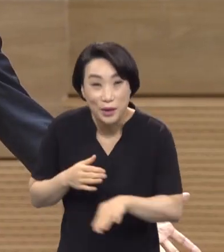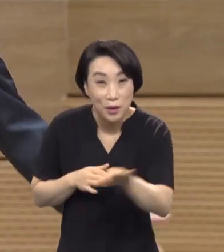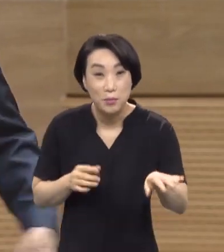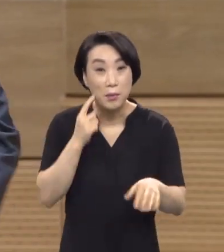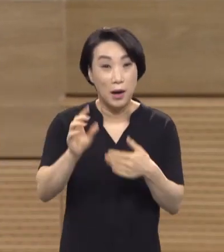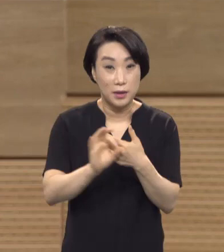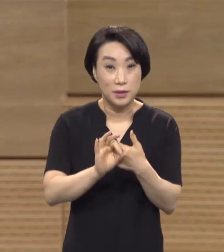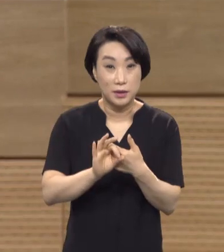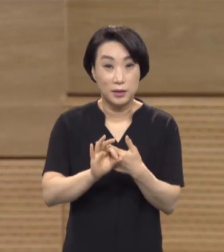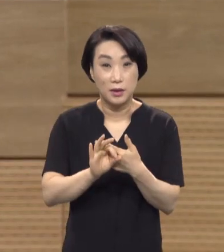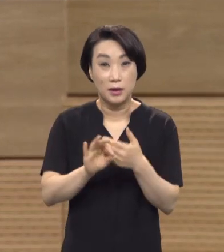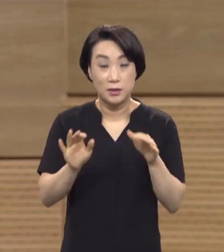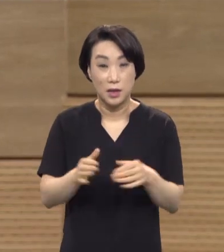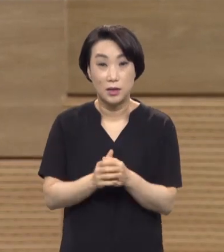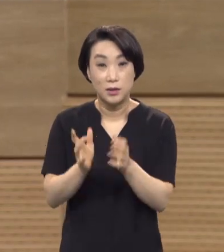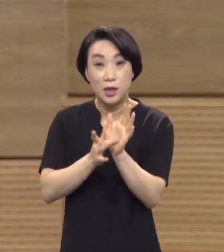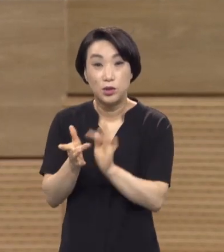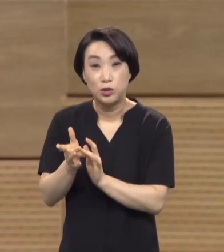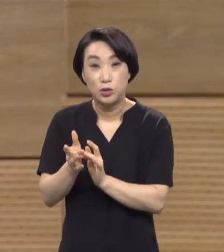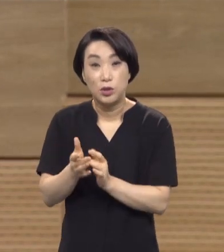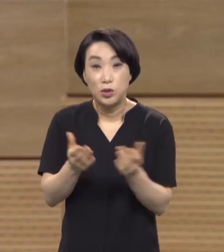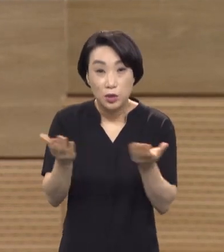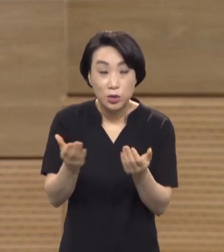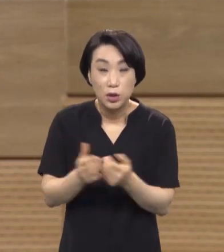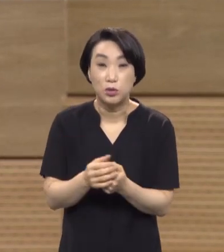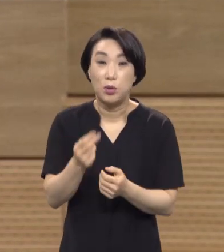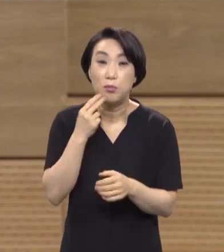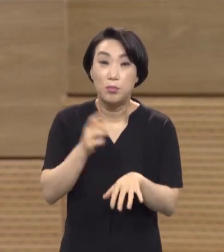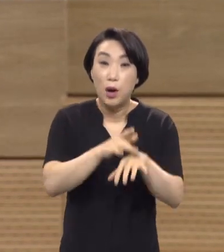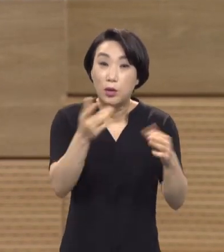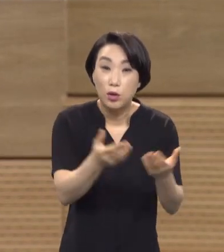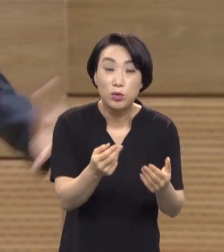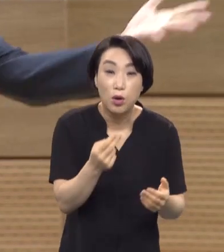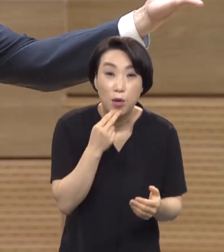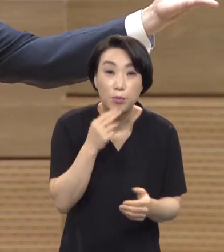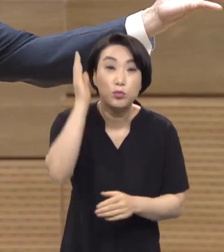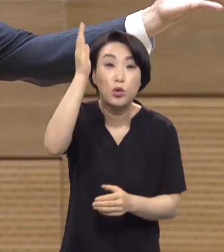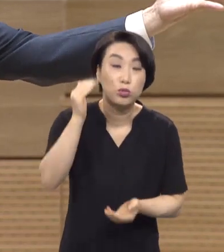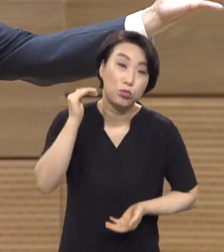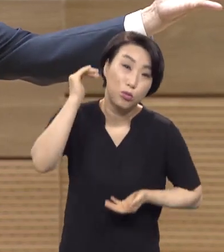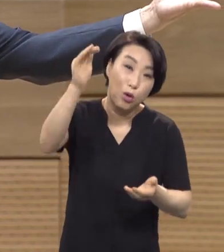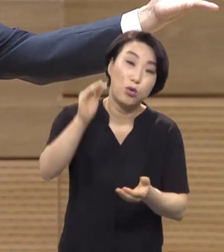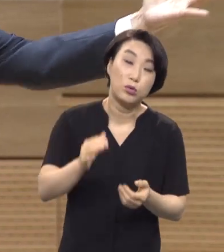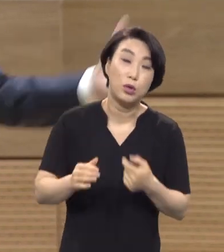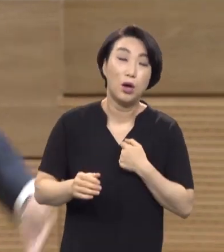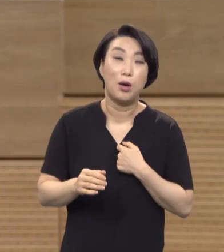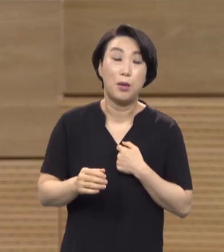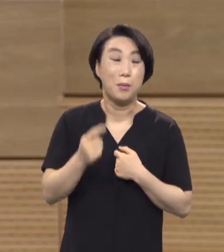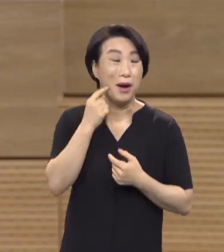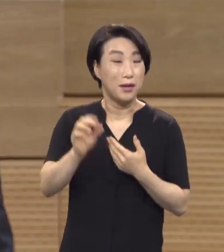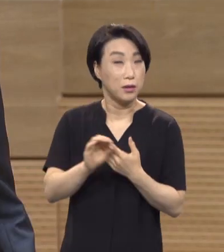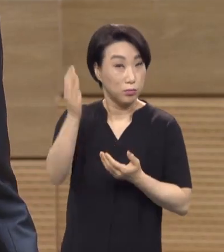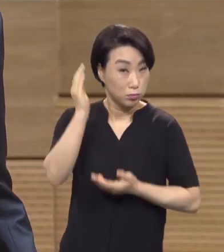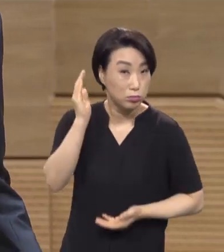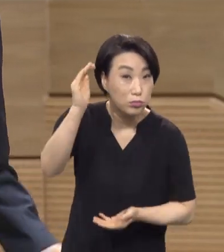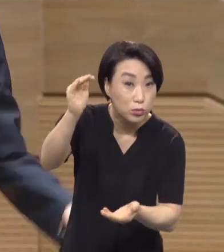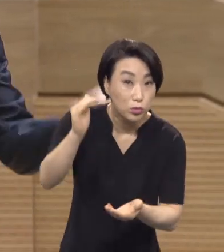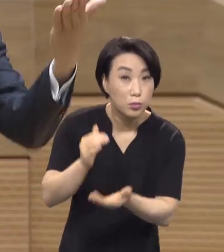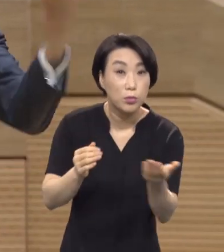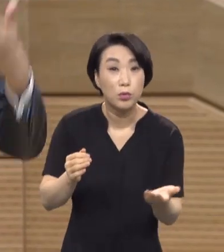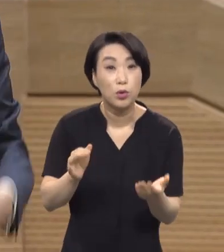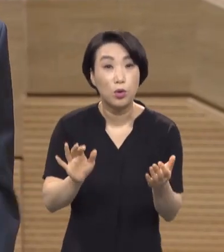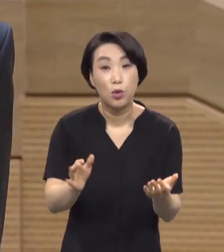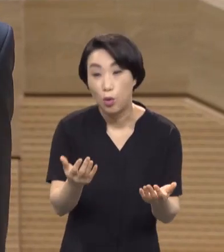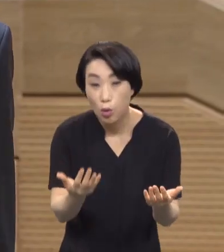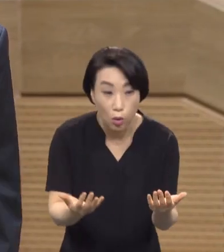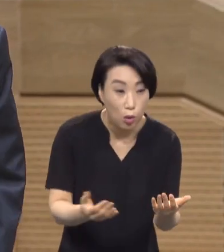만약에 예수도 역사도 없고 마귀 역사도 없는 설교를 윤석전 목사가 한다면 여러분을